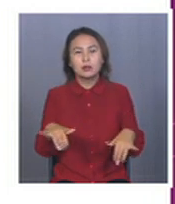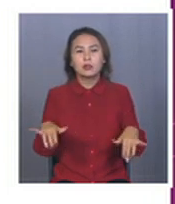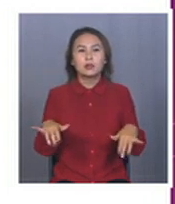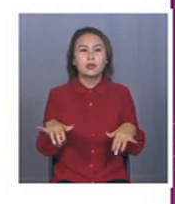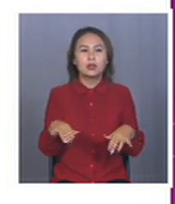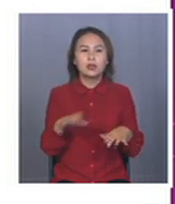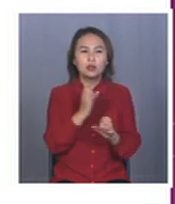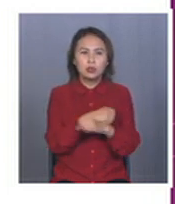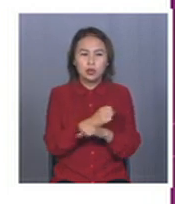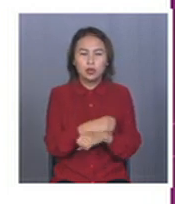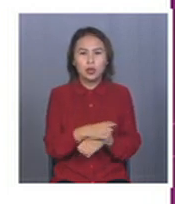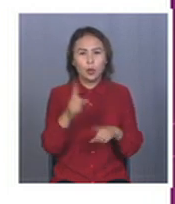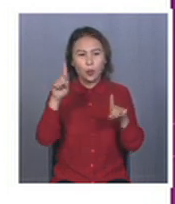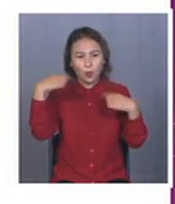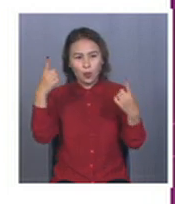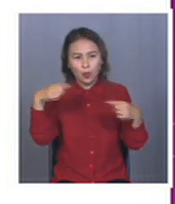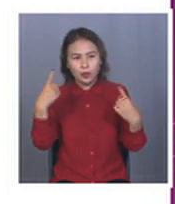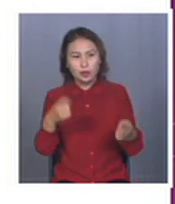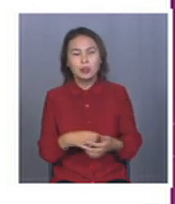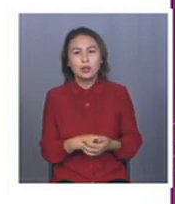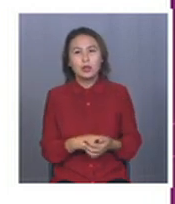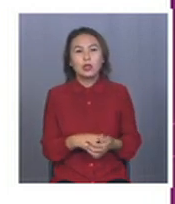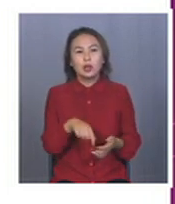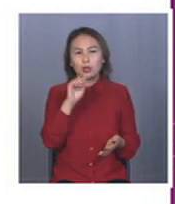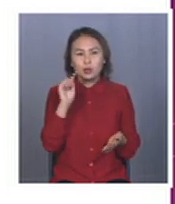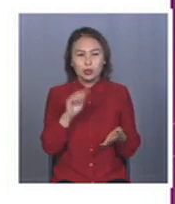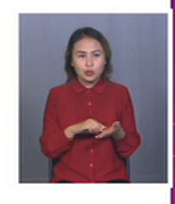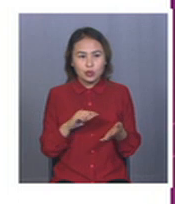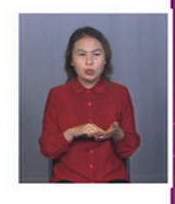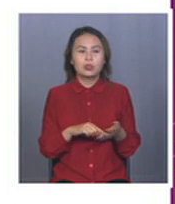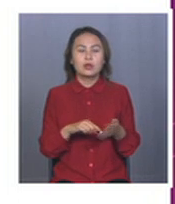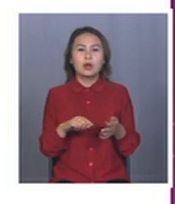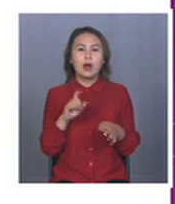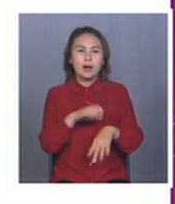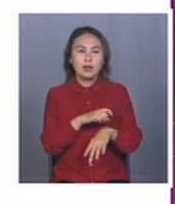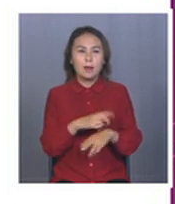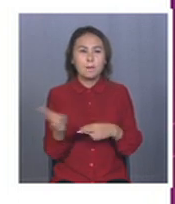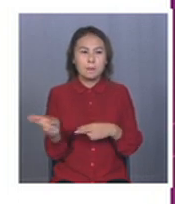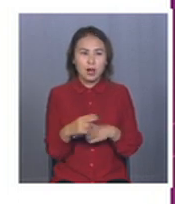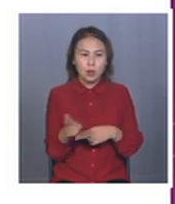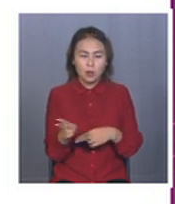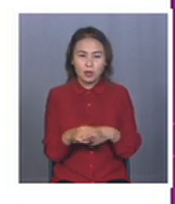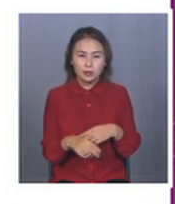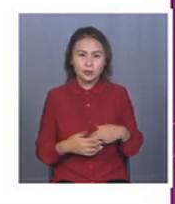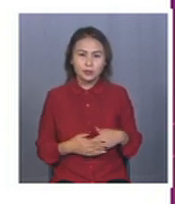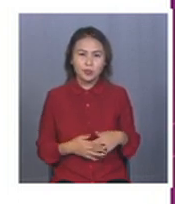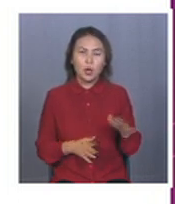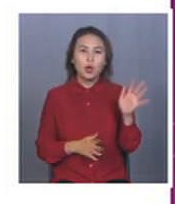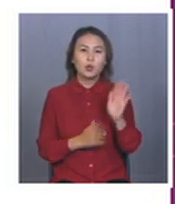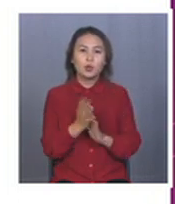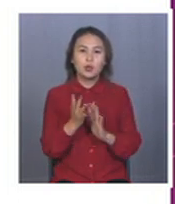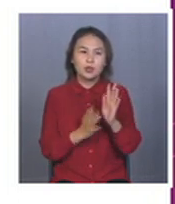түйе, қой шаруашылықтары жатады. Және құс, ара, балық шаруашылығы, сонымен